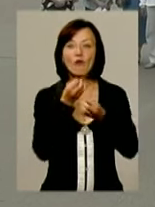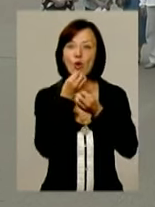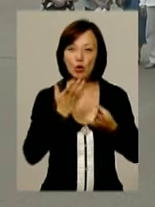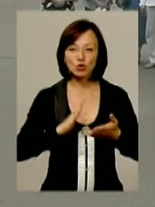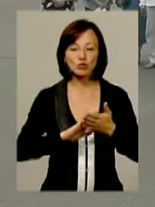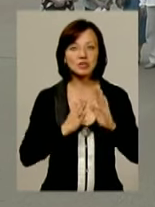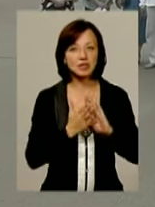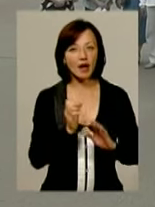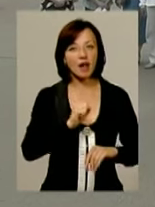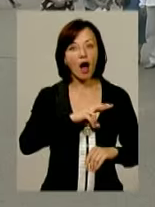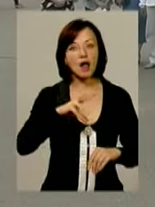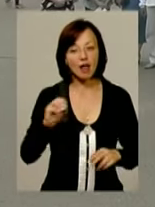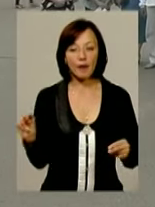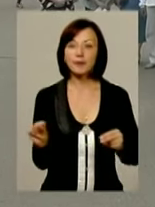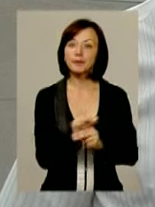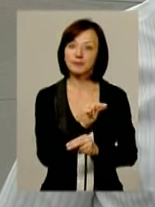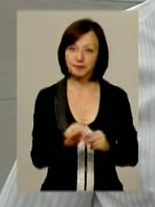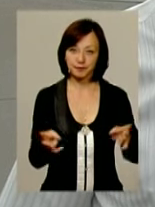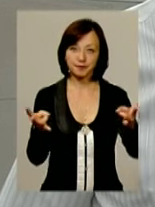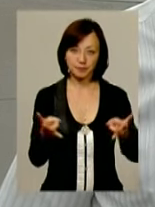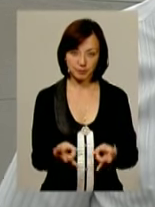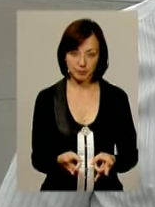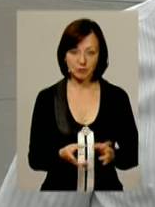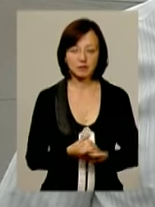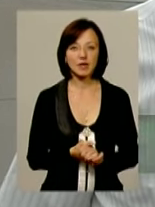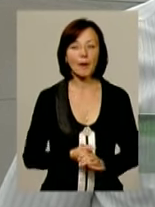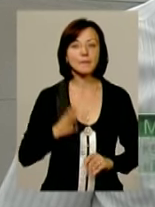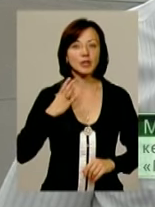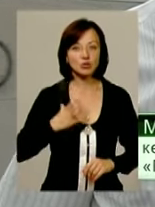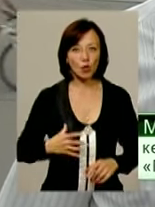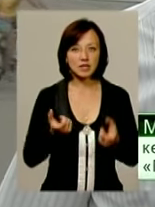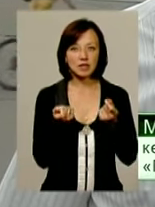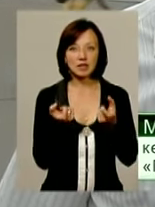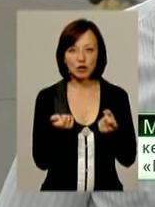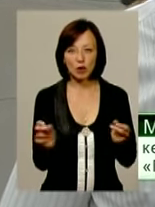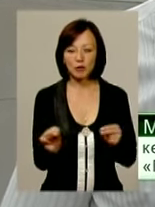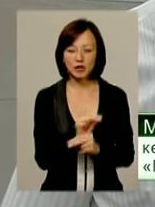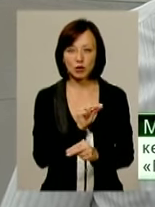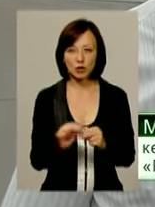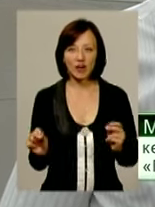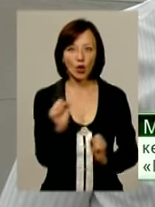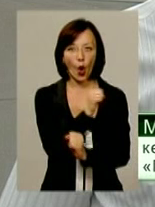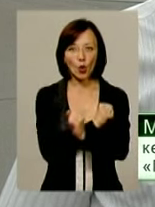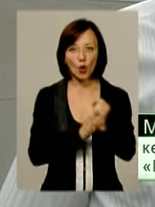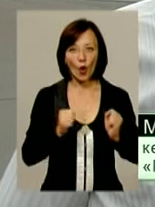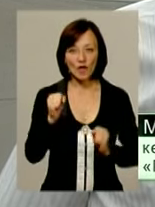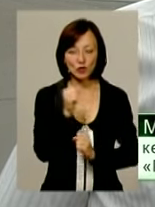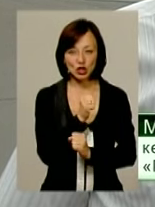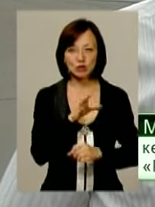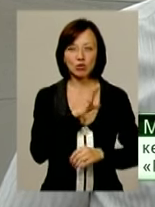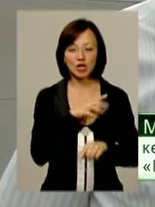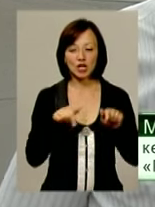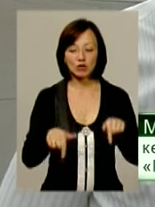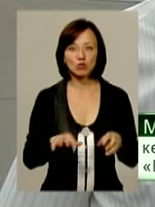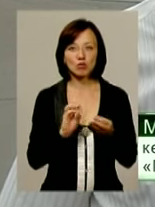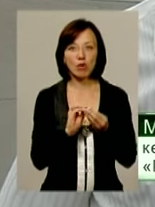стані, підрихтувати його все ж довелося. Прийшлося її дещо підремонтувати, ходову частину. Були тут